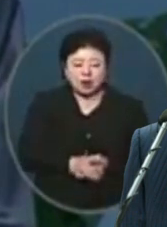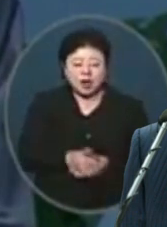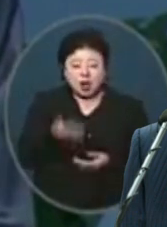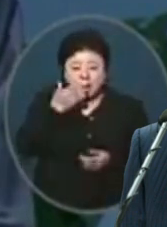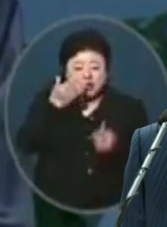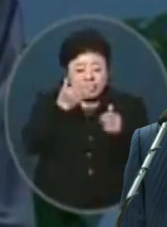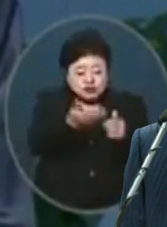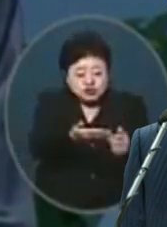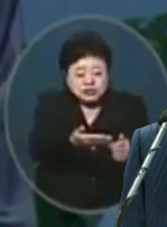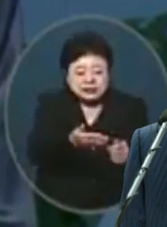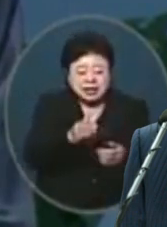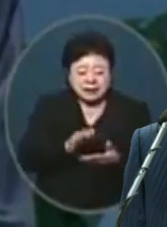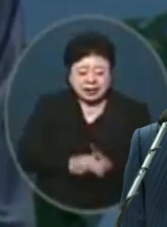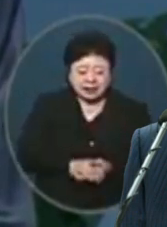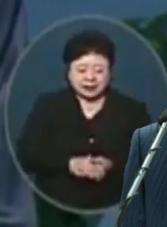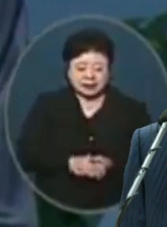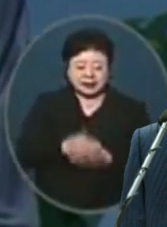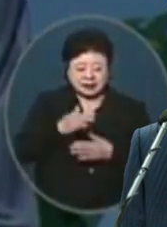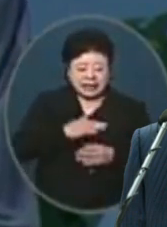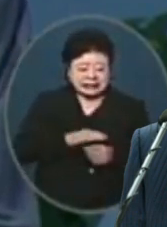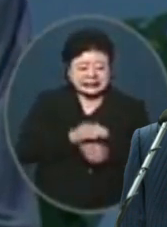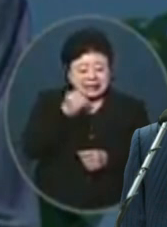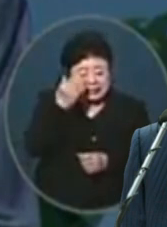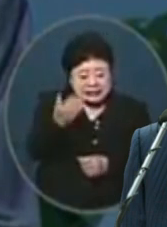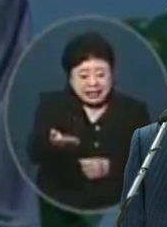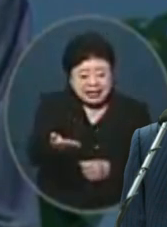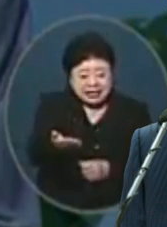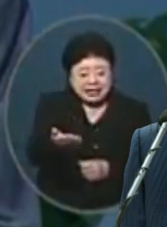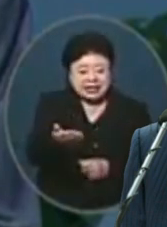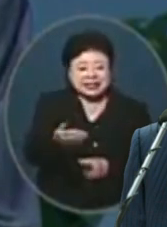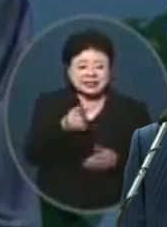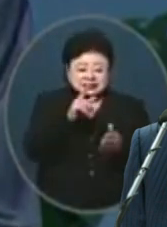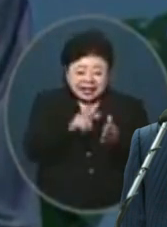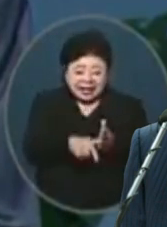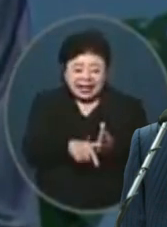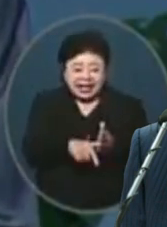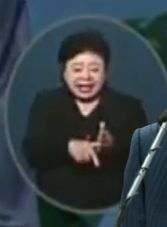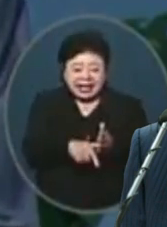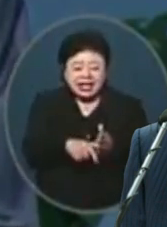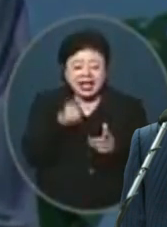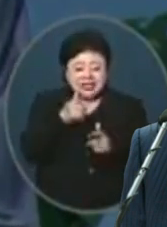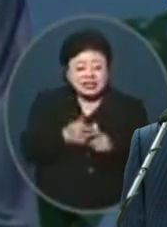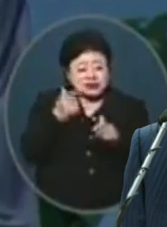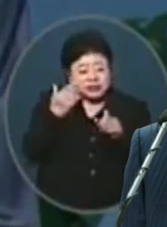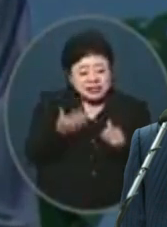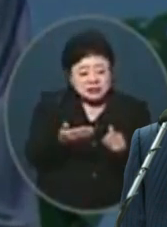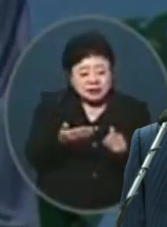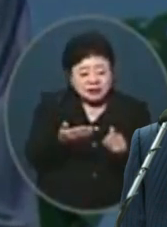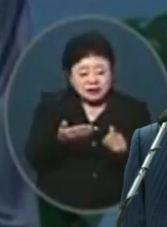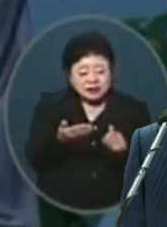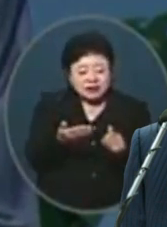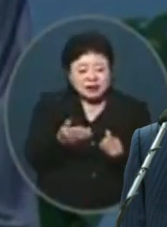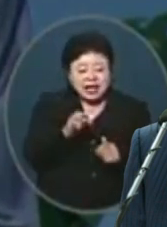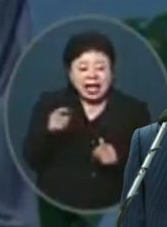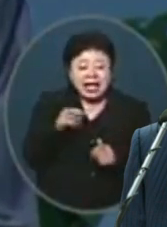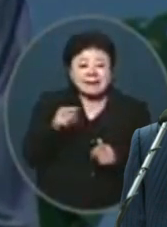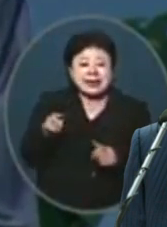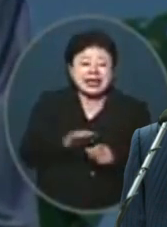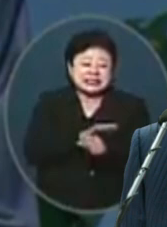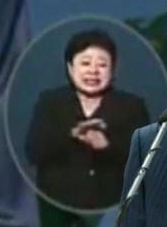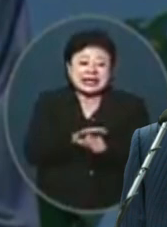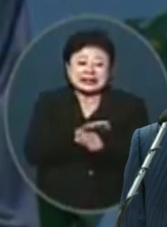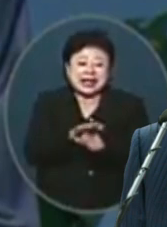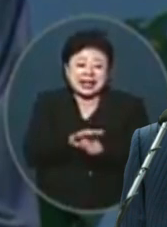먹이게 해주시고 난 다음에 나를 사랑하느냐 하니까 그때는 예수님께서 아가페 사랑하냐